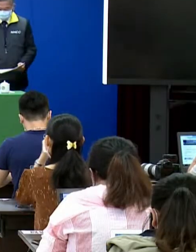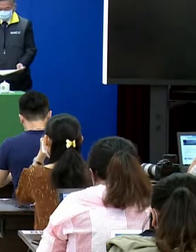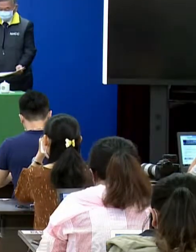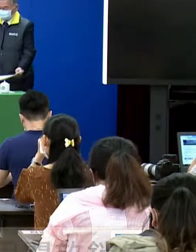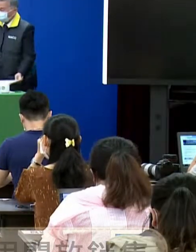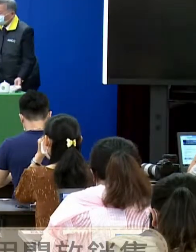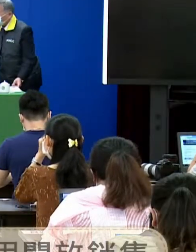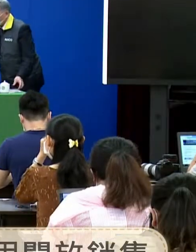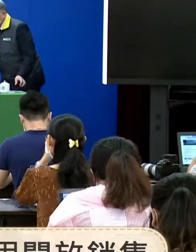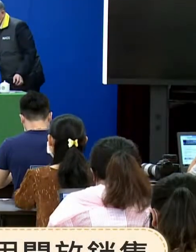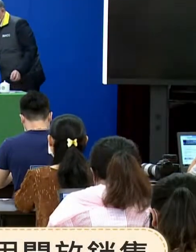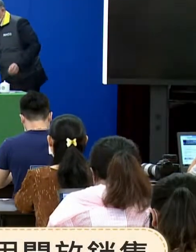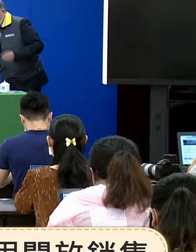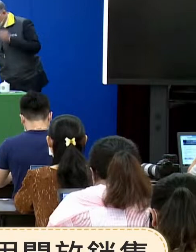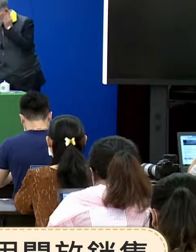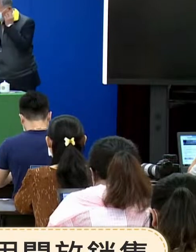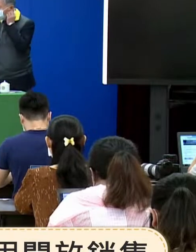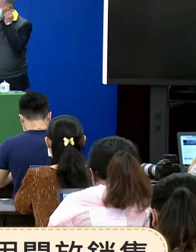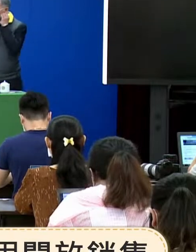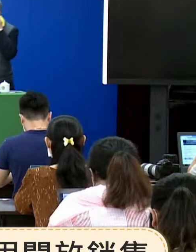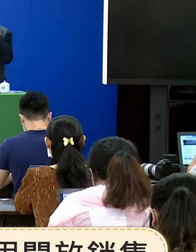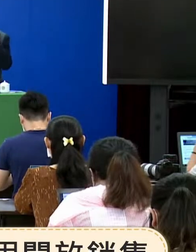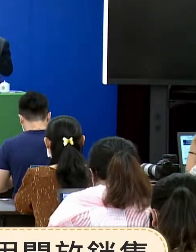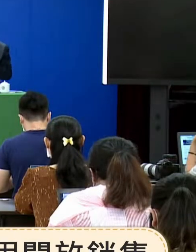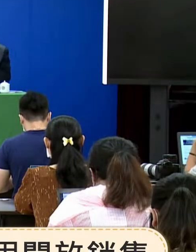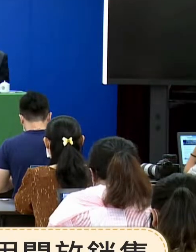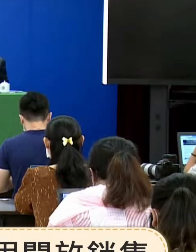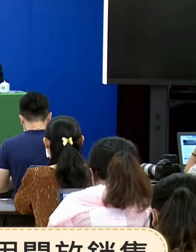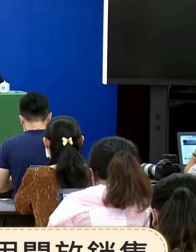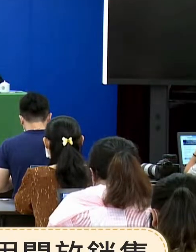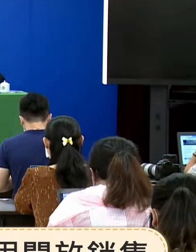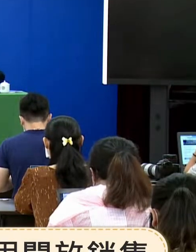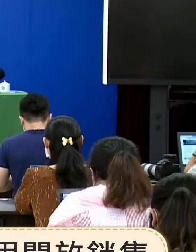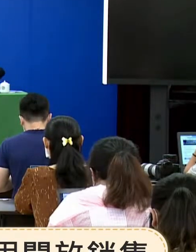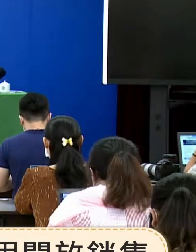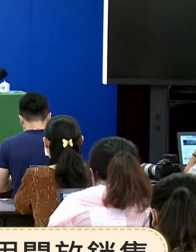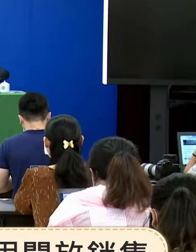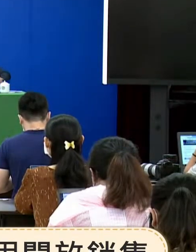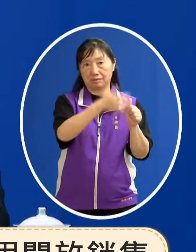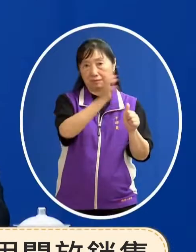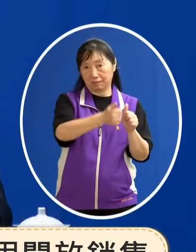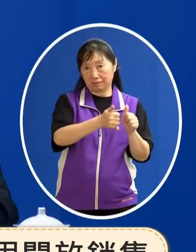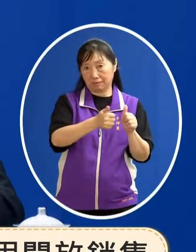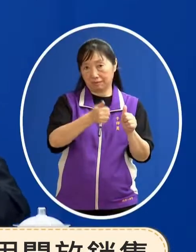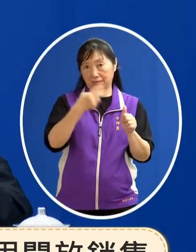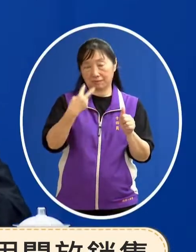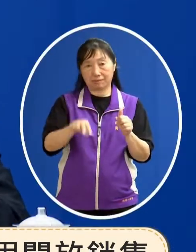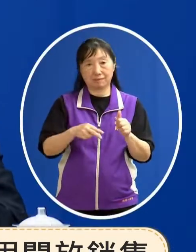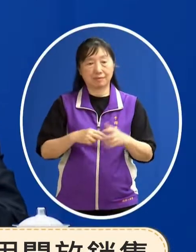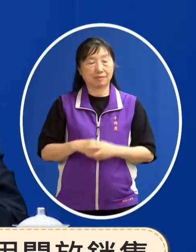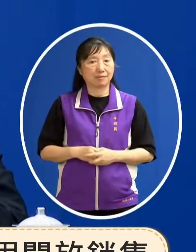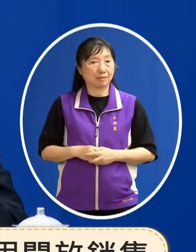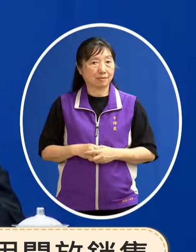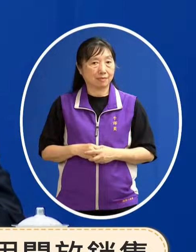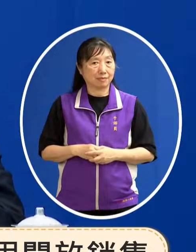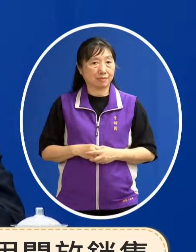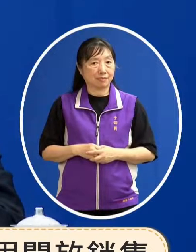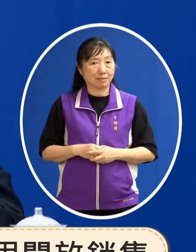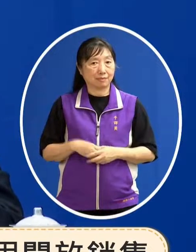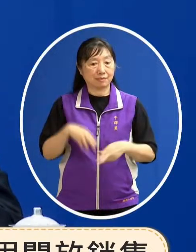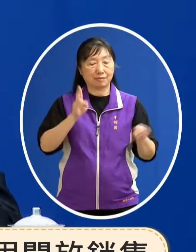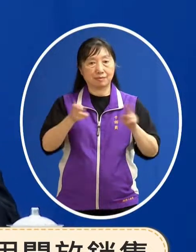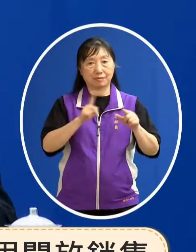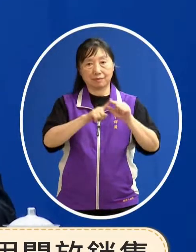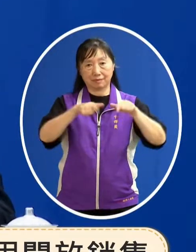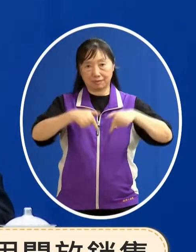台湾金币维持莫可真，天天闺女一起卡本听，做美食球量美天天公台。电子部长沈永进表示讲，做美国加